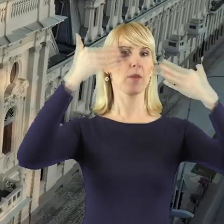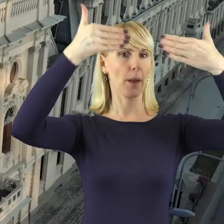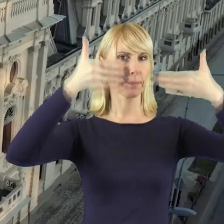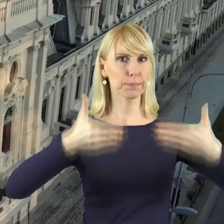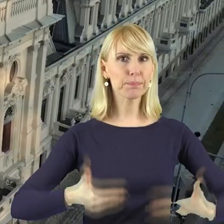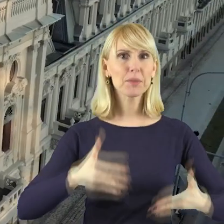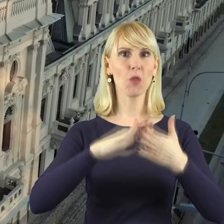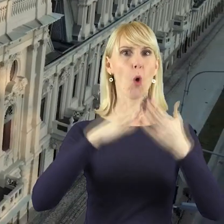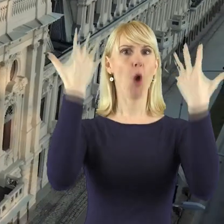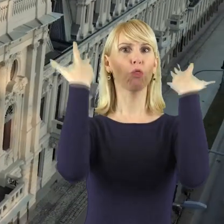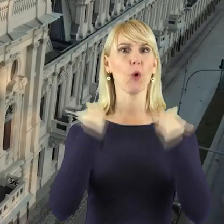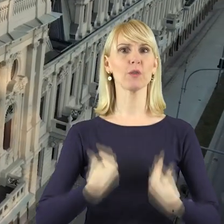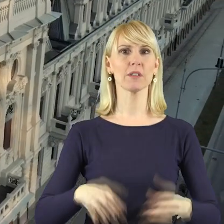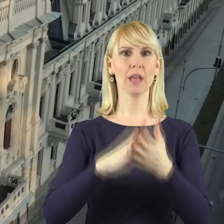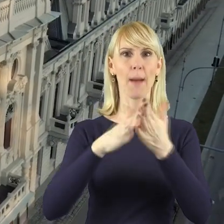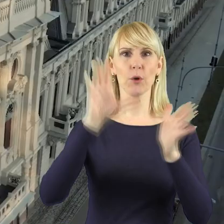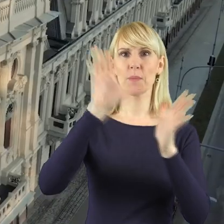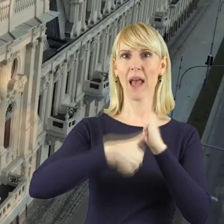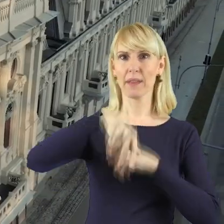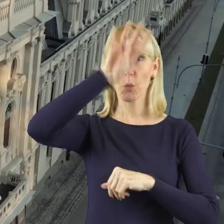tożsamości fabrycznego miasta.